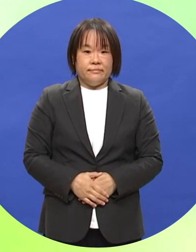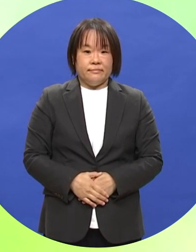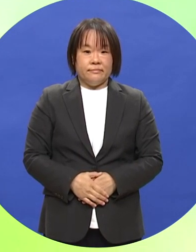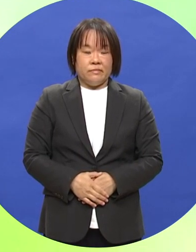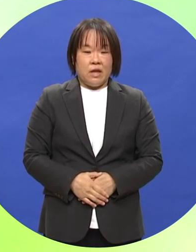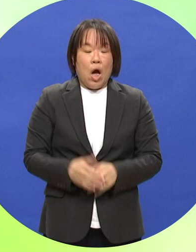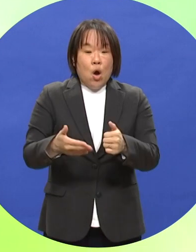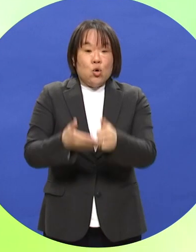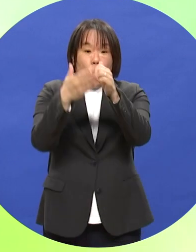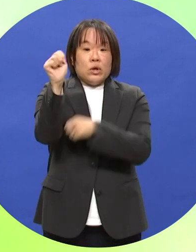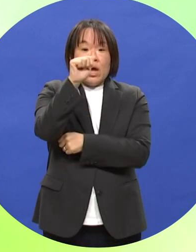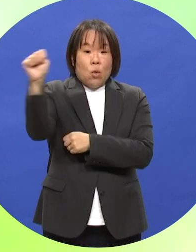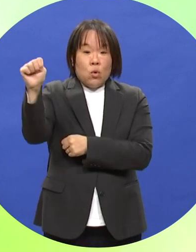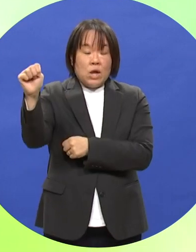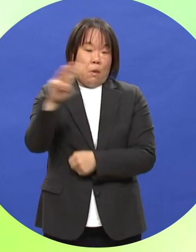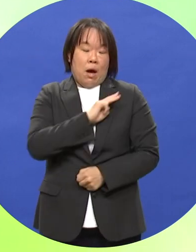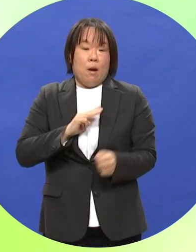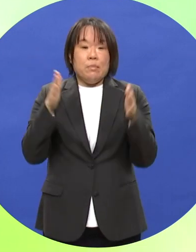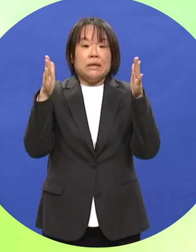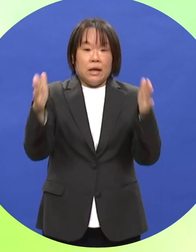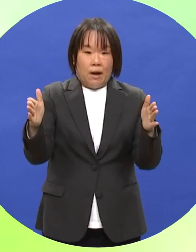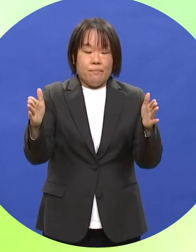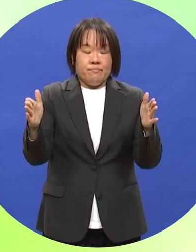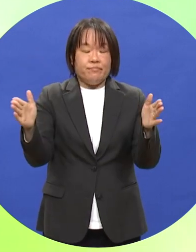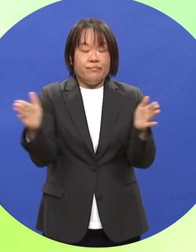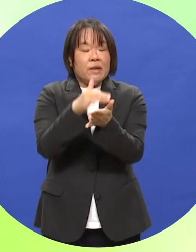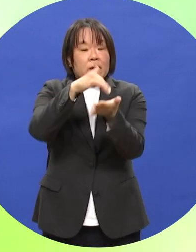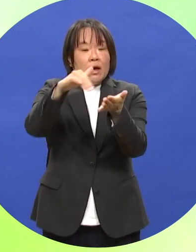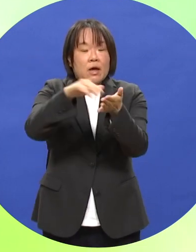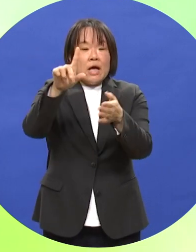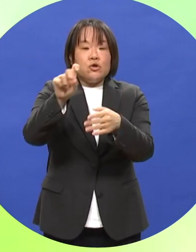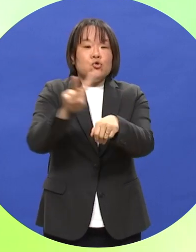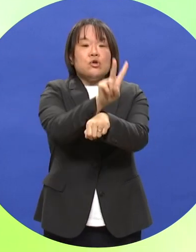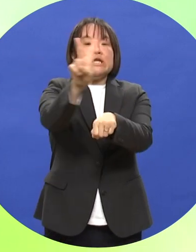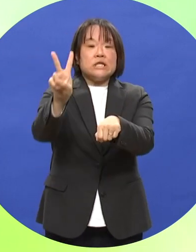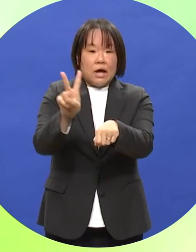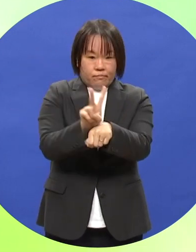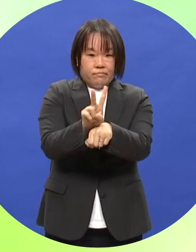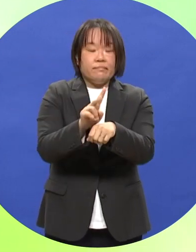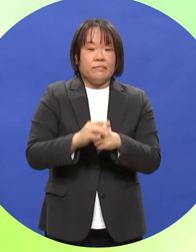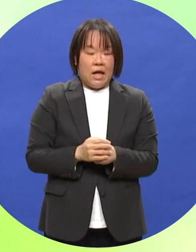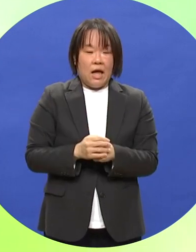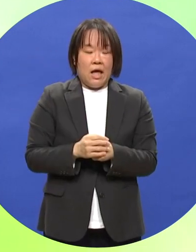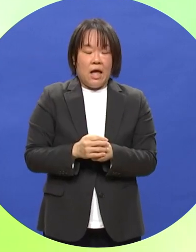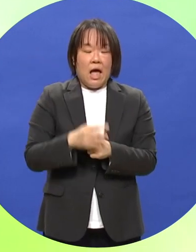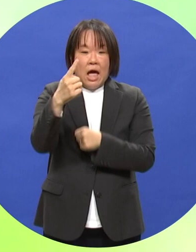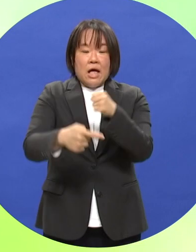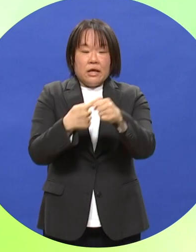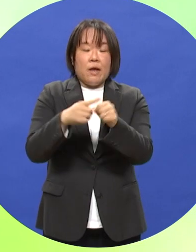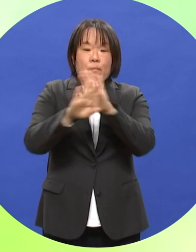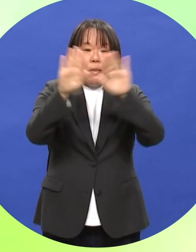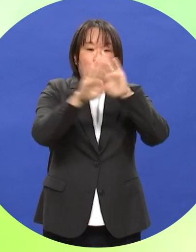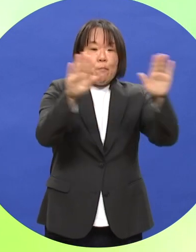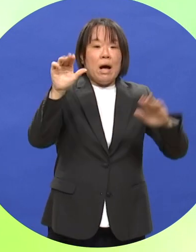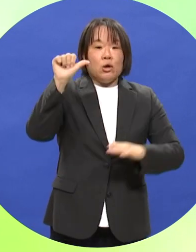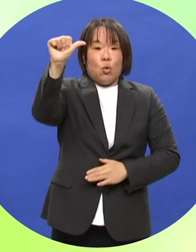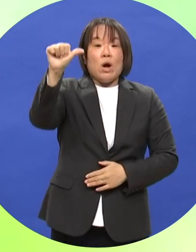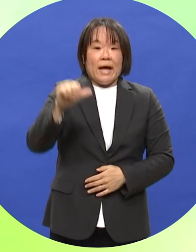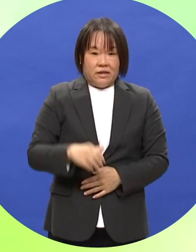養成講座は3日間、計12時間の講座で年5回開催しています